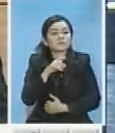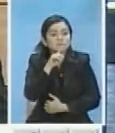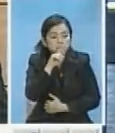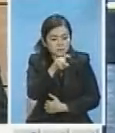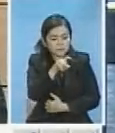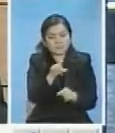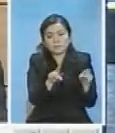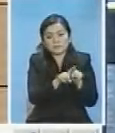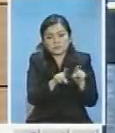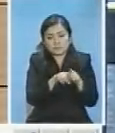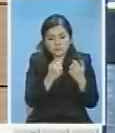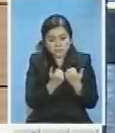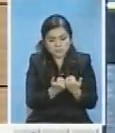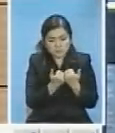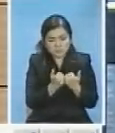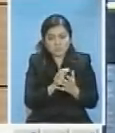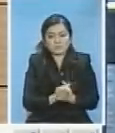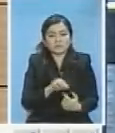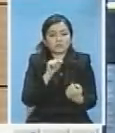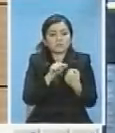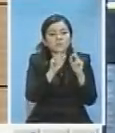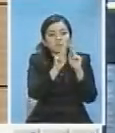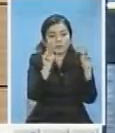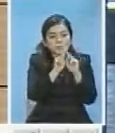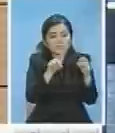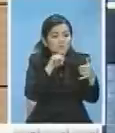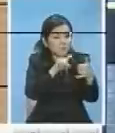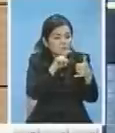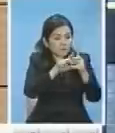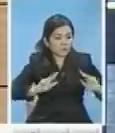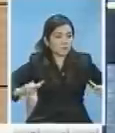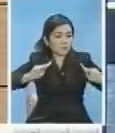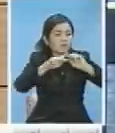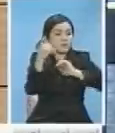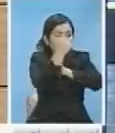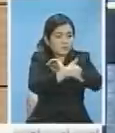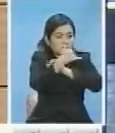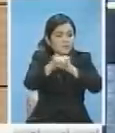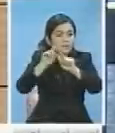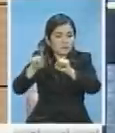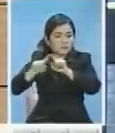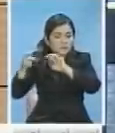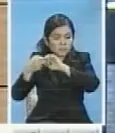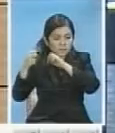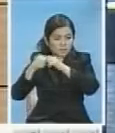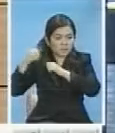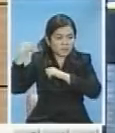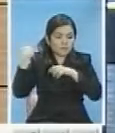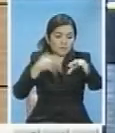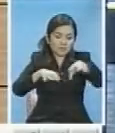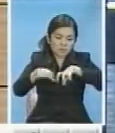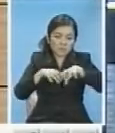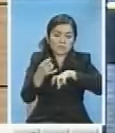ามก็คือว่าทางกรรมาธิการได้มีการสอบถามกระทรวงการต่างประเทศในเรื่องเหล่านี้หรือไม่ว่าได้มีการดำเนินการอะไร